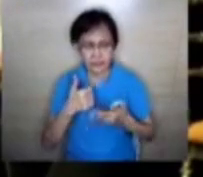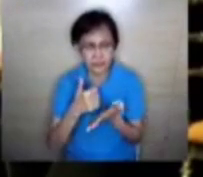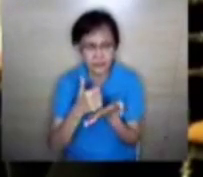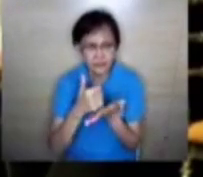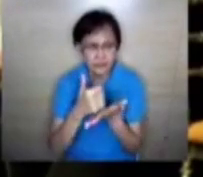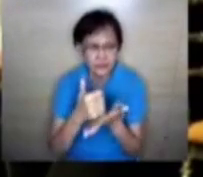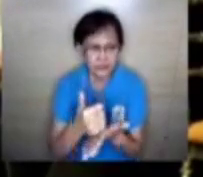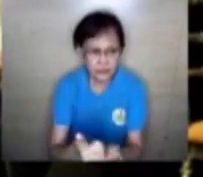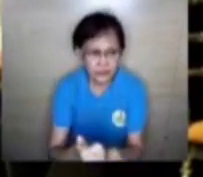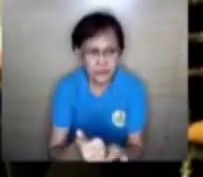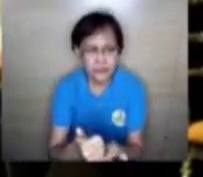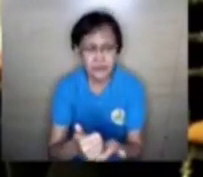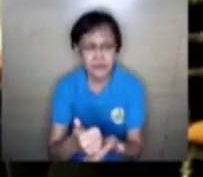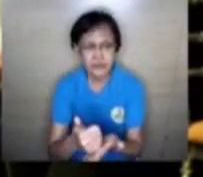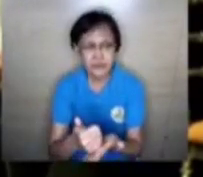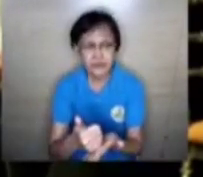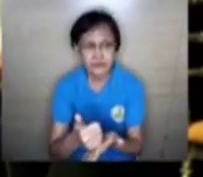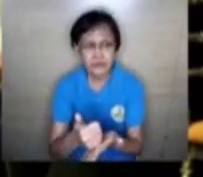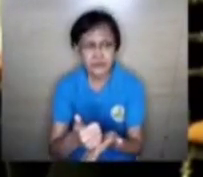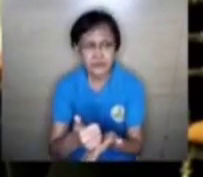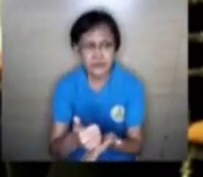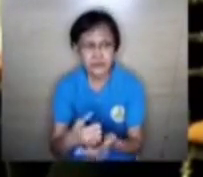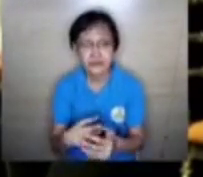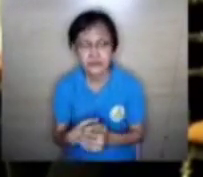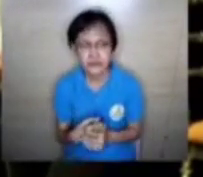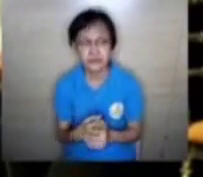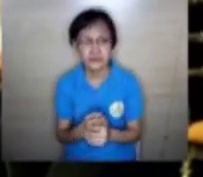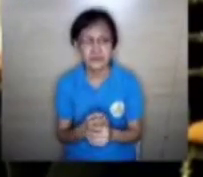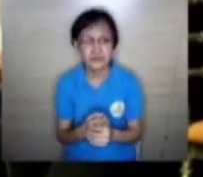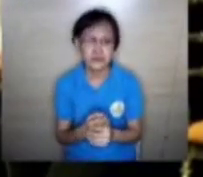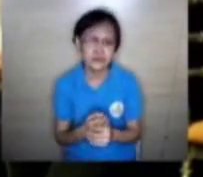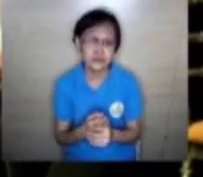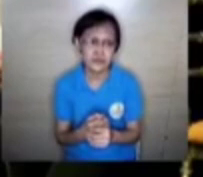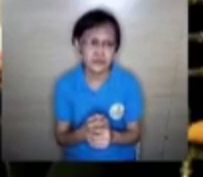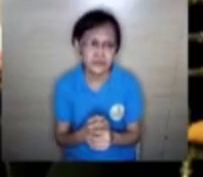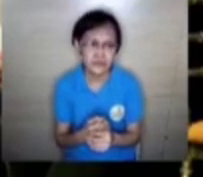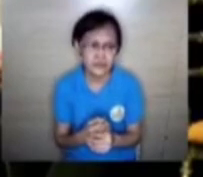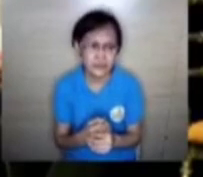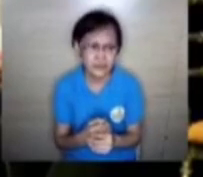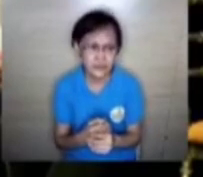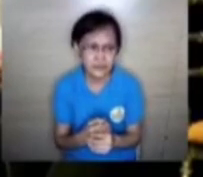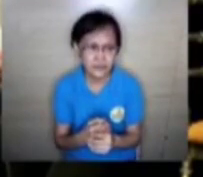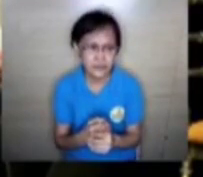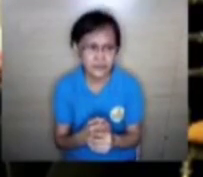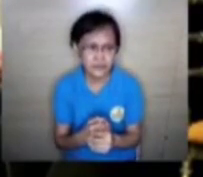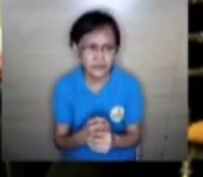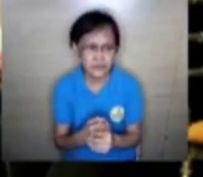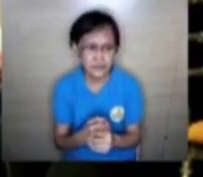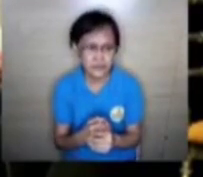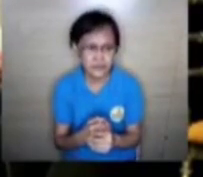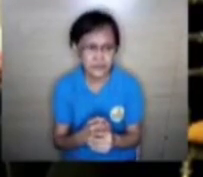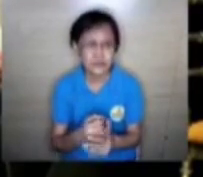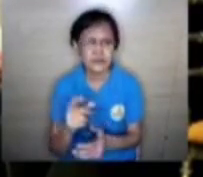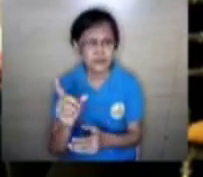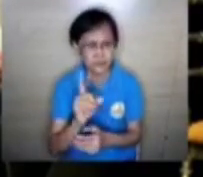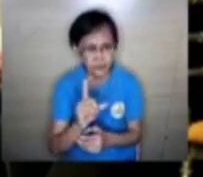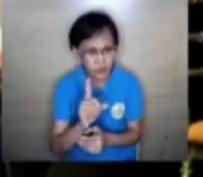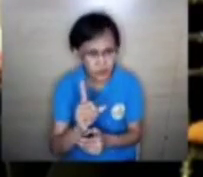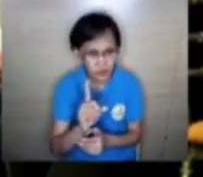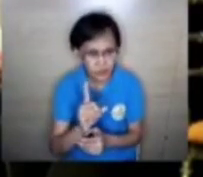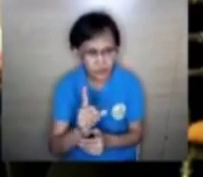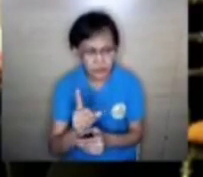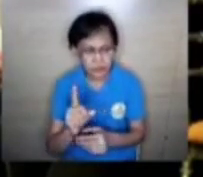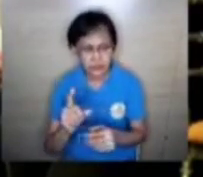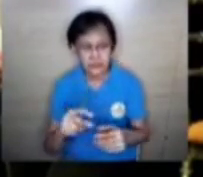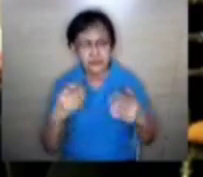Kaya tinuloy natin yung Pamaskong Handog. Ang Pamaskong Handog ay naging simbolo hindi lang ng